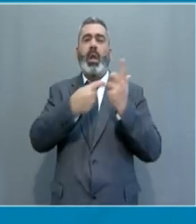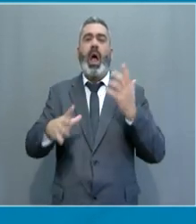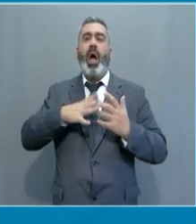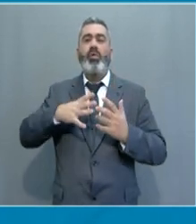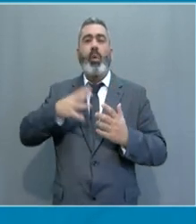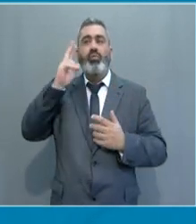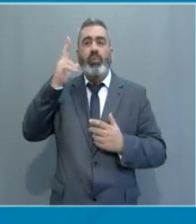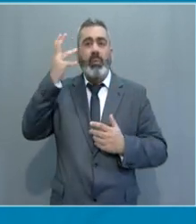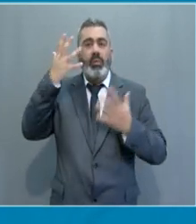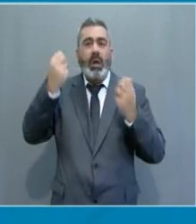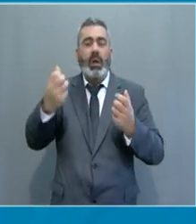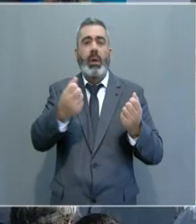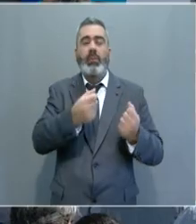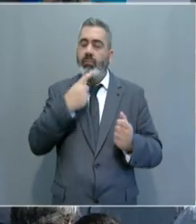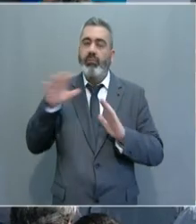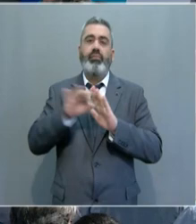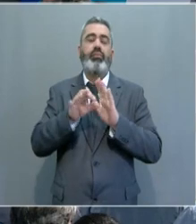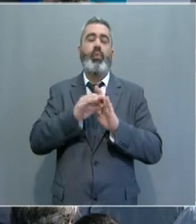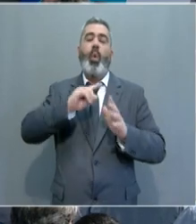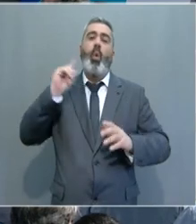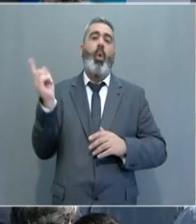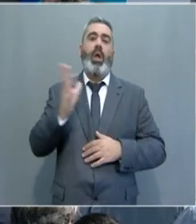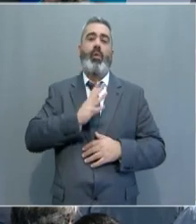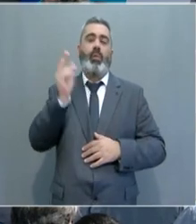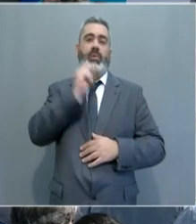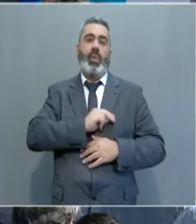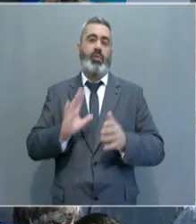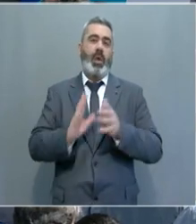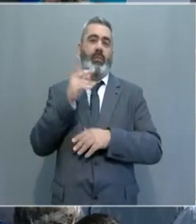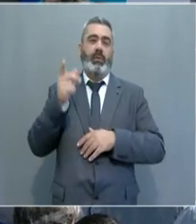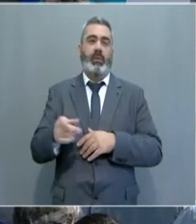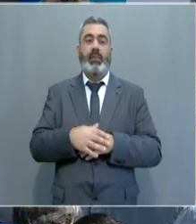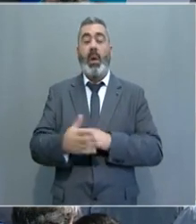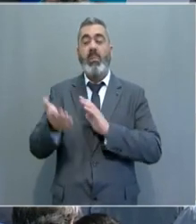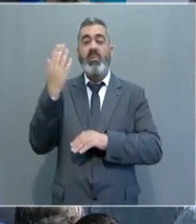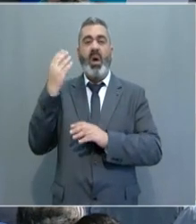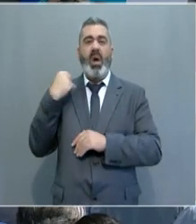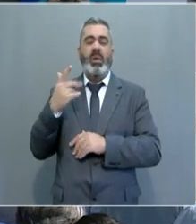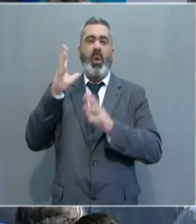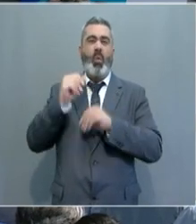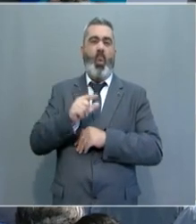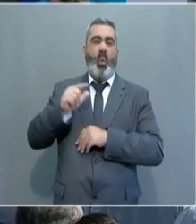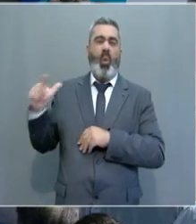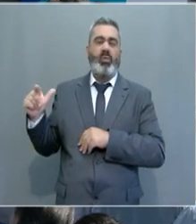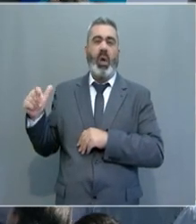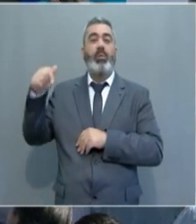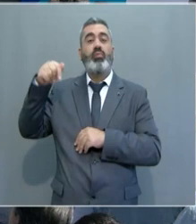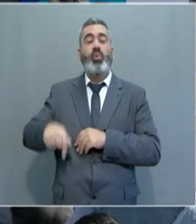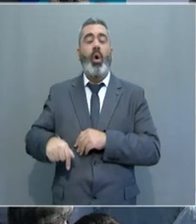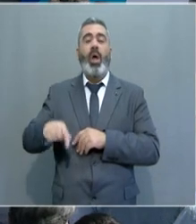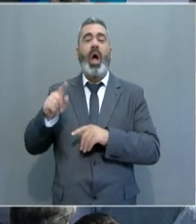δυναμικό και δημιουργεί προϋποθέσεις όρομης ανάπτυξης για όλους. Από το περιθώριο των εξελίξεων που τη βρήκαμε το 2019, η